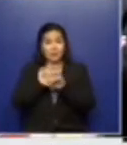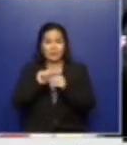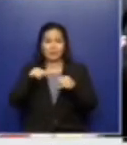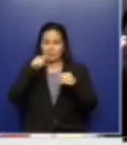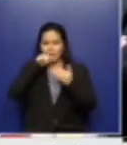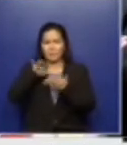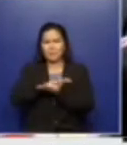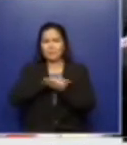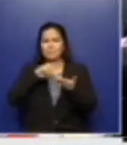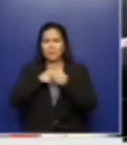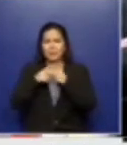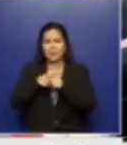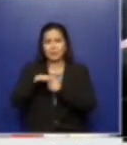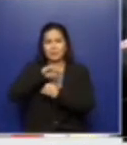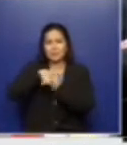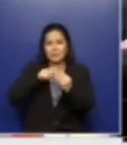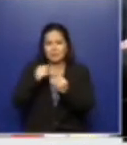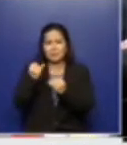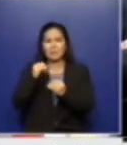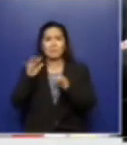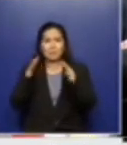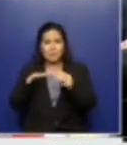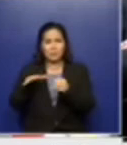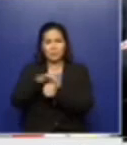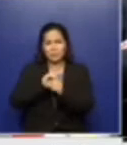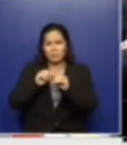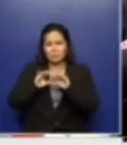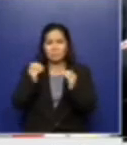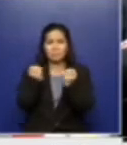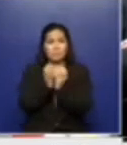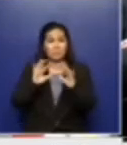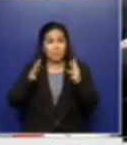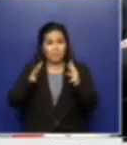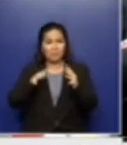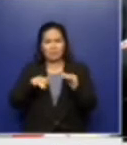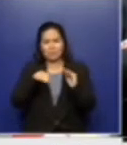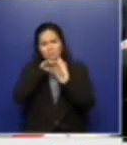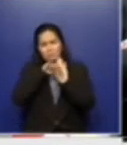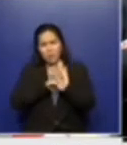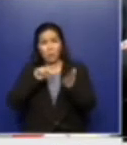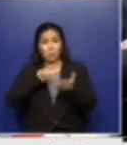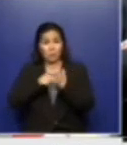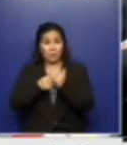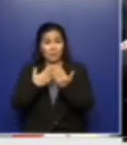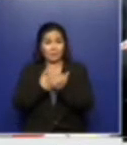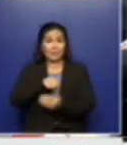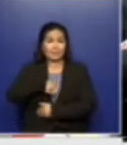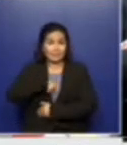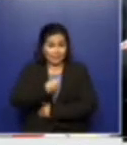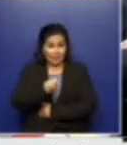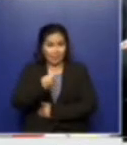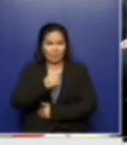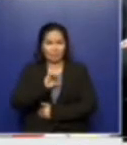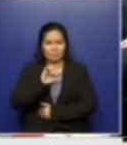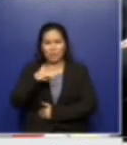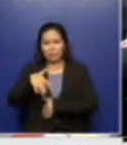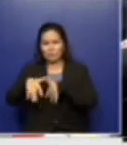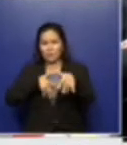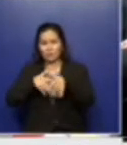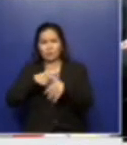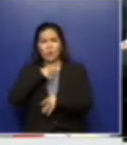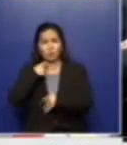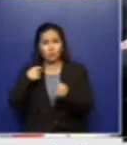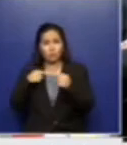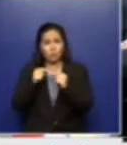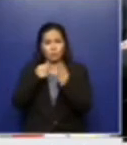แบบนี้ดิฉันก็จะขอยืนยันอีกครั้งค่ะว่านอกจากเงินก้อนนี้จะไม่คุ้มค่ากับภาษีอากรของพี่น้องประชาชนแล้ว